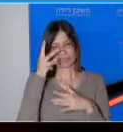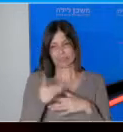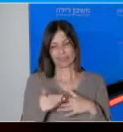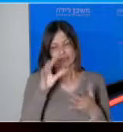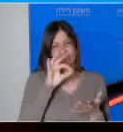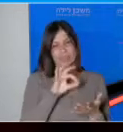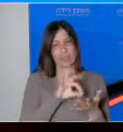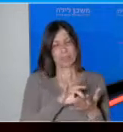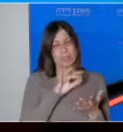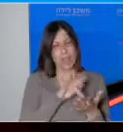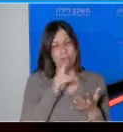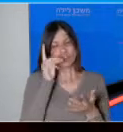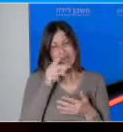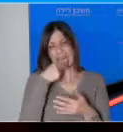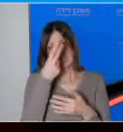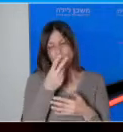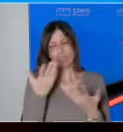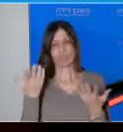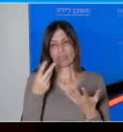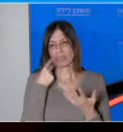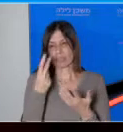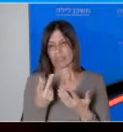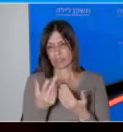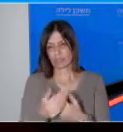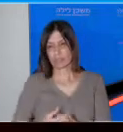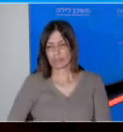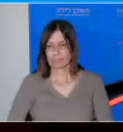המקום שבו הוא אמור להיות. במה זה התבטא, אודי?